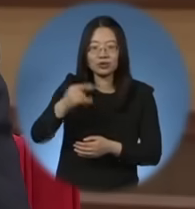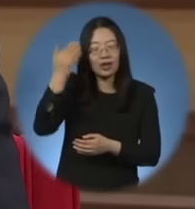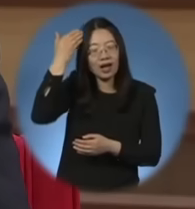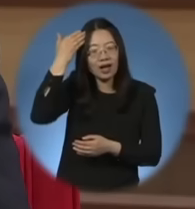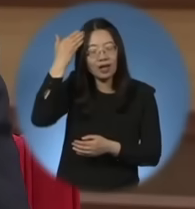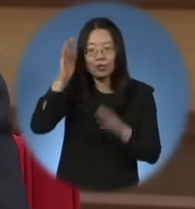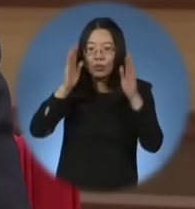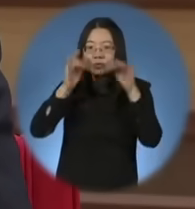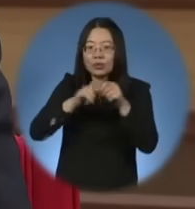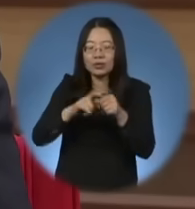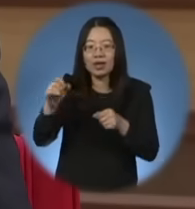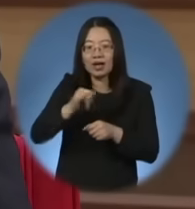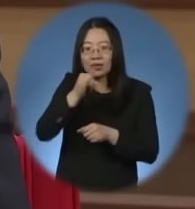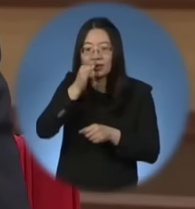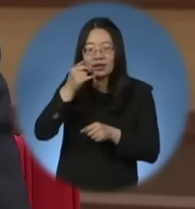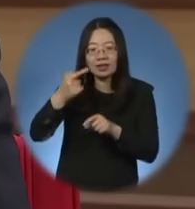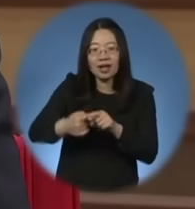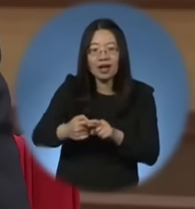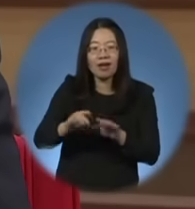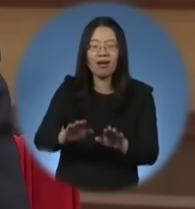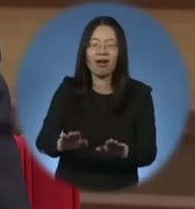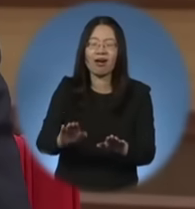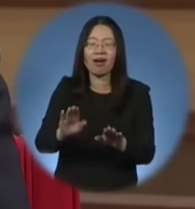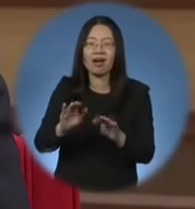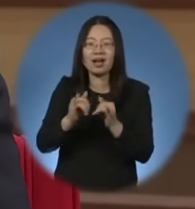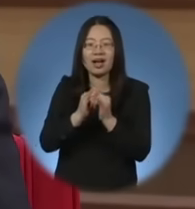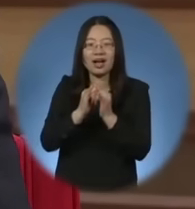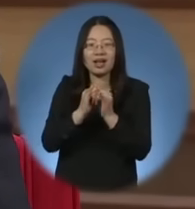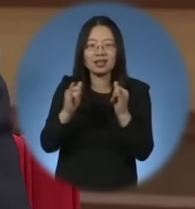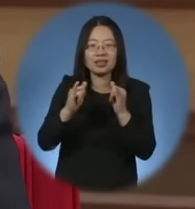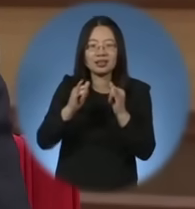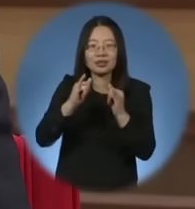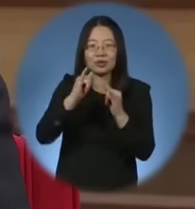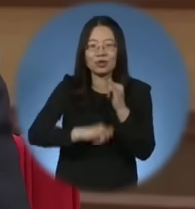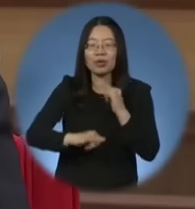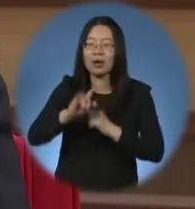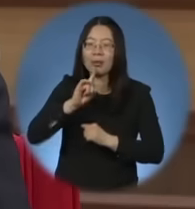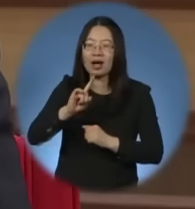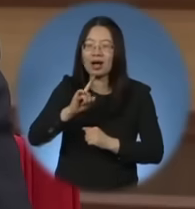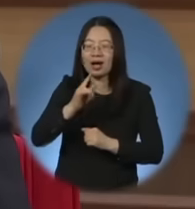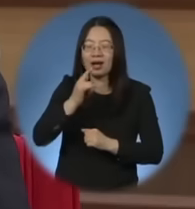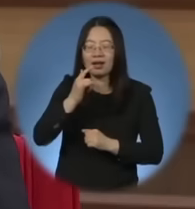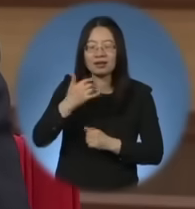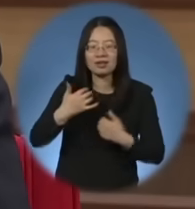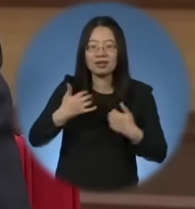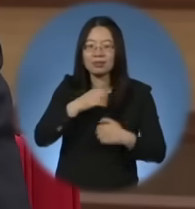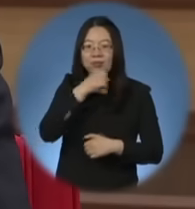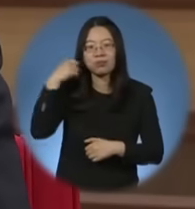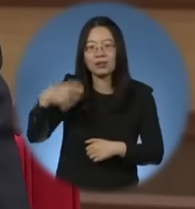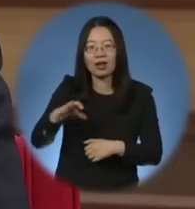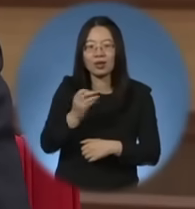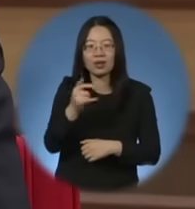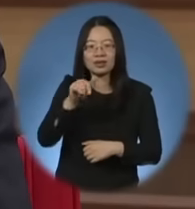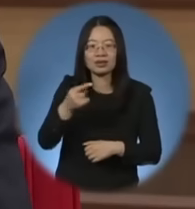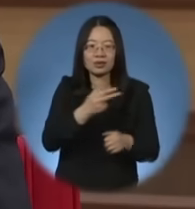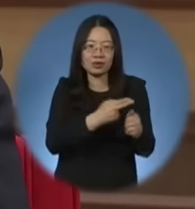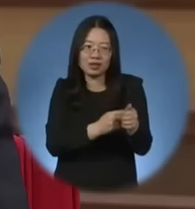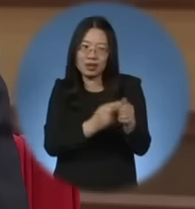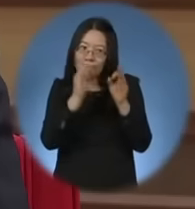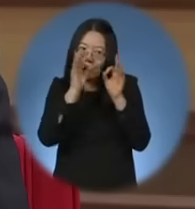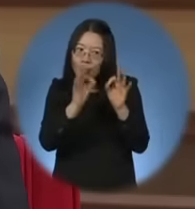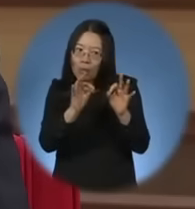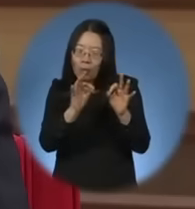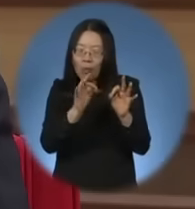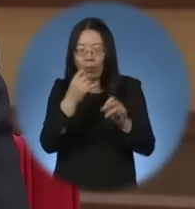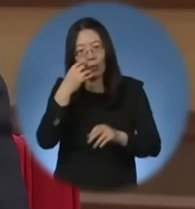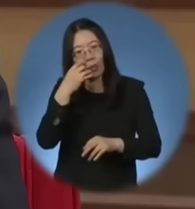하려고 했는데 거기 갔다가 인류학은 재미없어요 제 입장에는 오히려 와너 선생에 하는 일이 무척